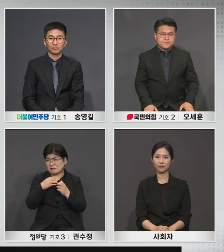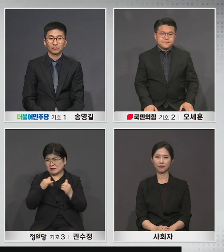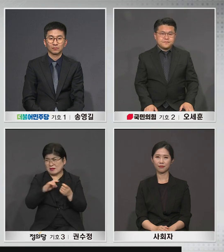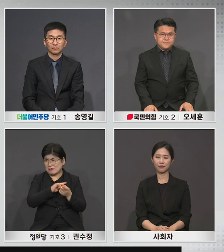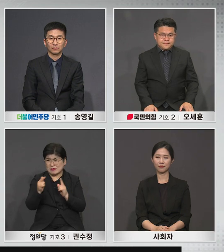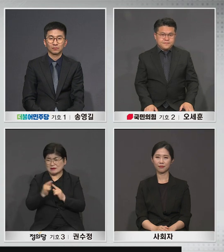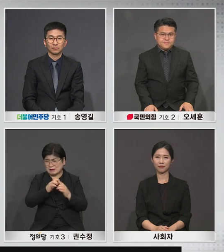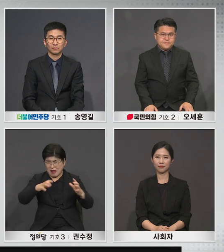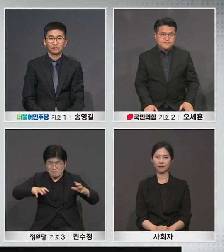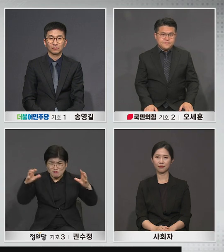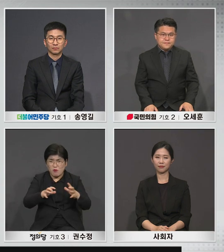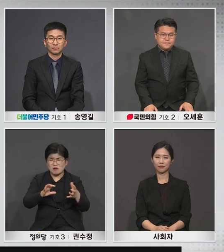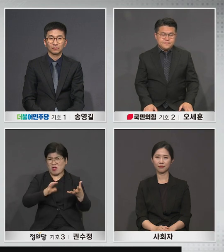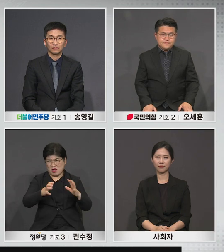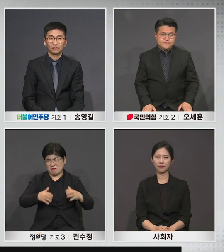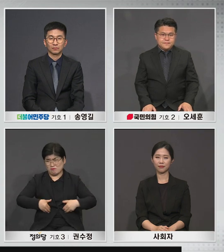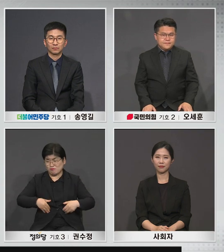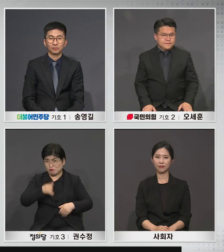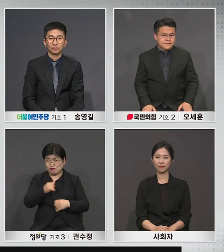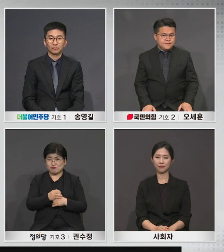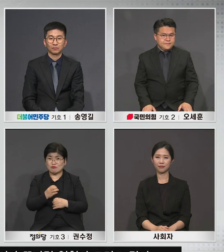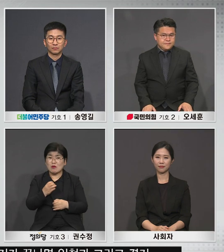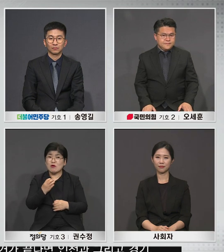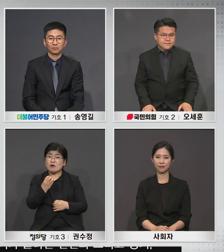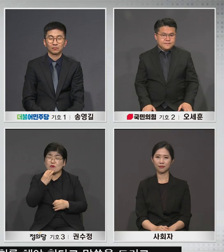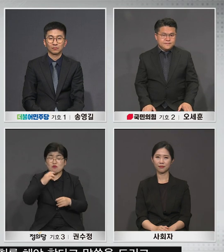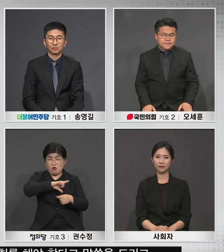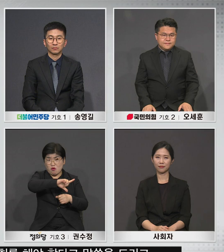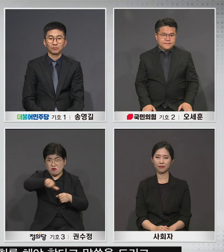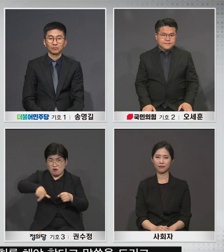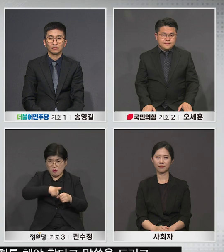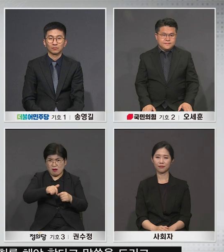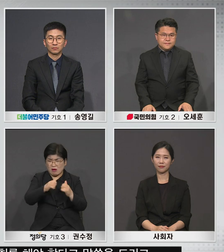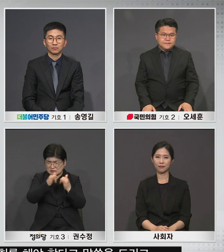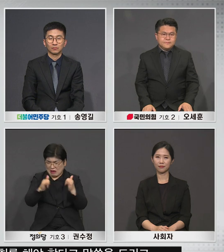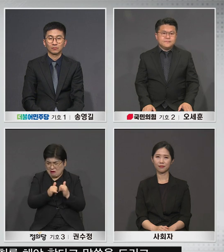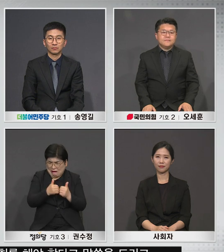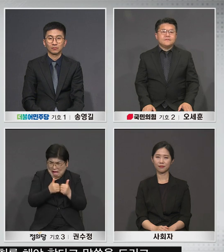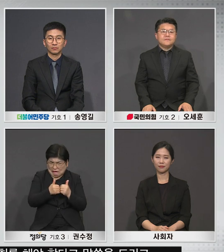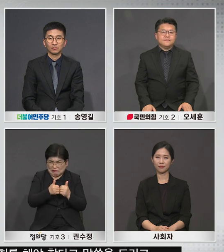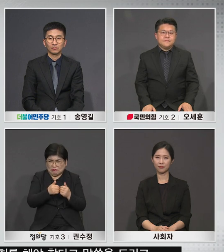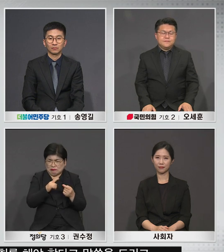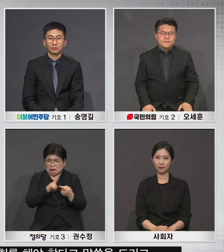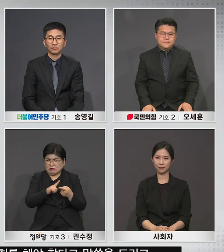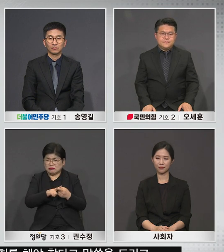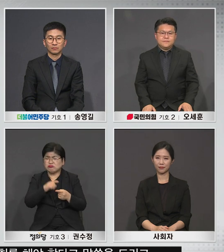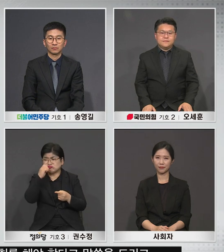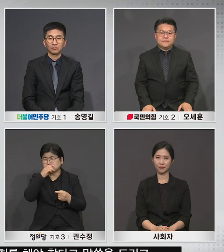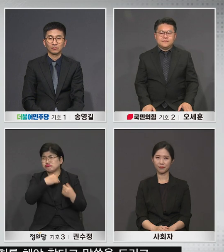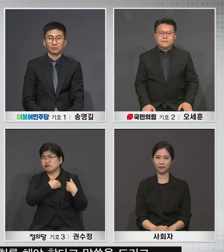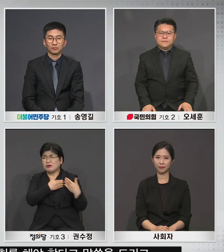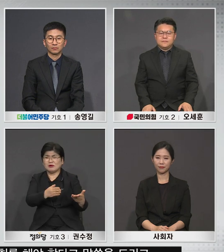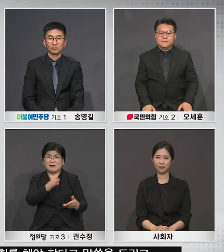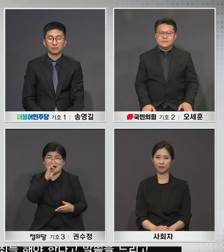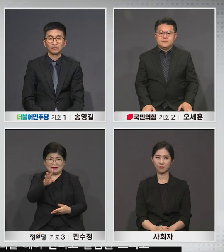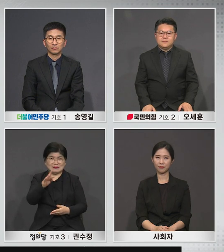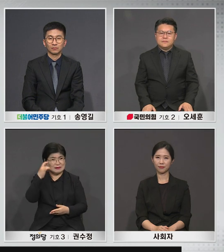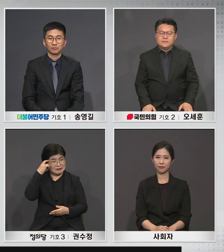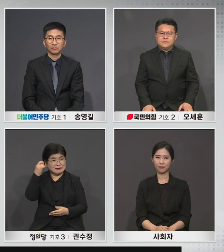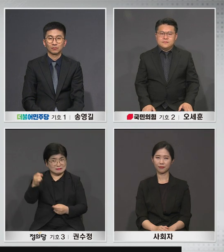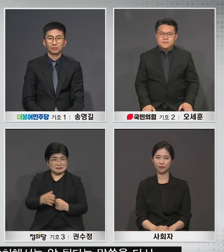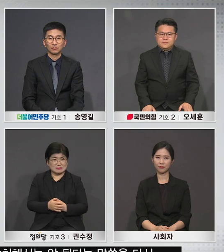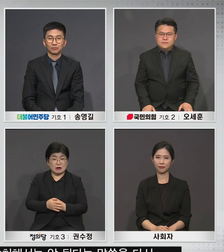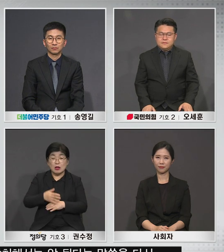드리고 싶고요. 이 수도권 매립지와 관련된 사회적 갈등을 그대로 방치해선 안 된다는 말씀 다시 한번 드리겠습니다. 가장 중요한 것은